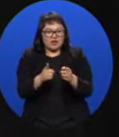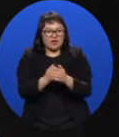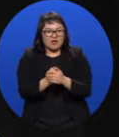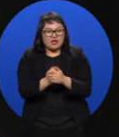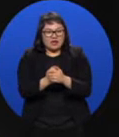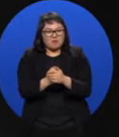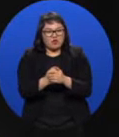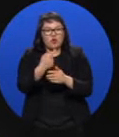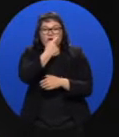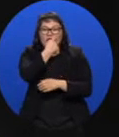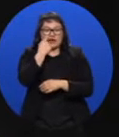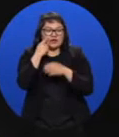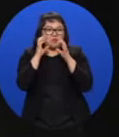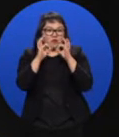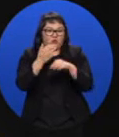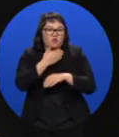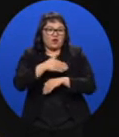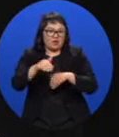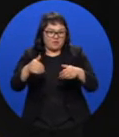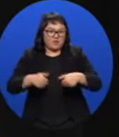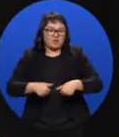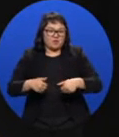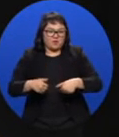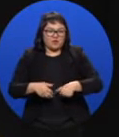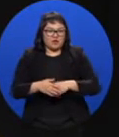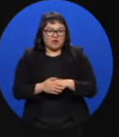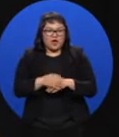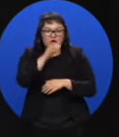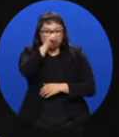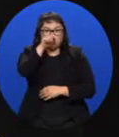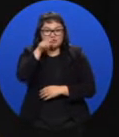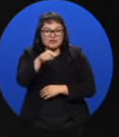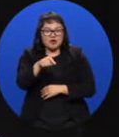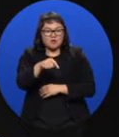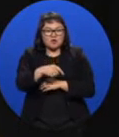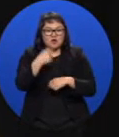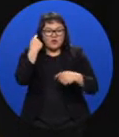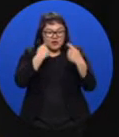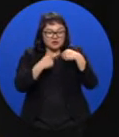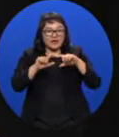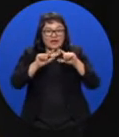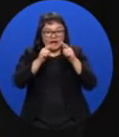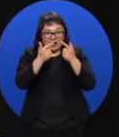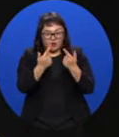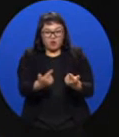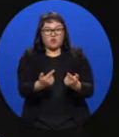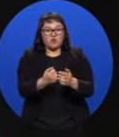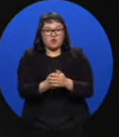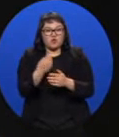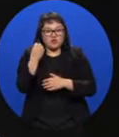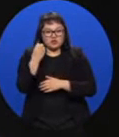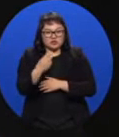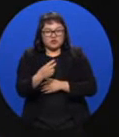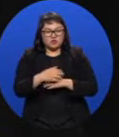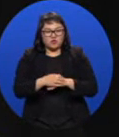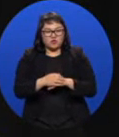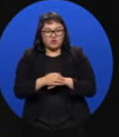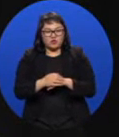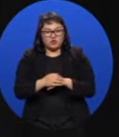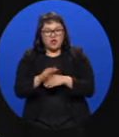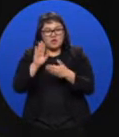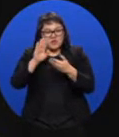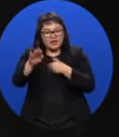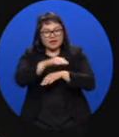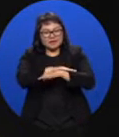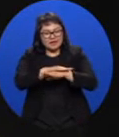딛고 넘어갈 것이 아니냐. 특별자치도의 어떤 장점을 훼손하지 않으면서 그리고 민의를 잘 대변할